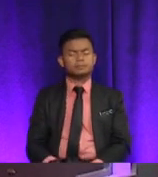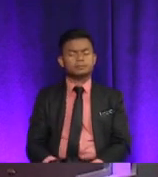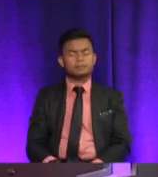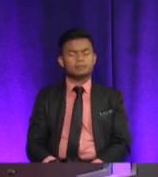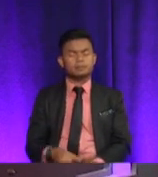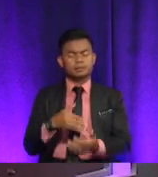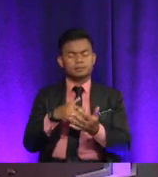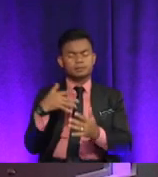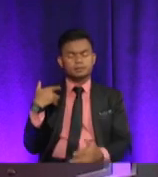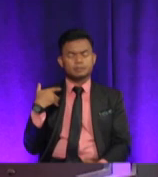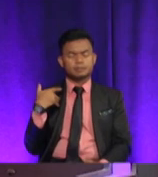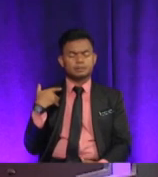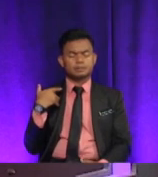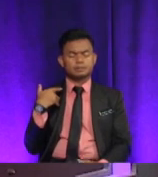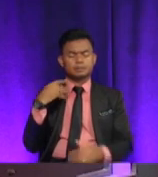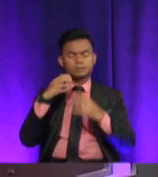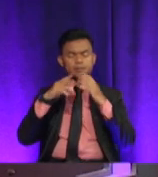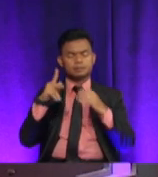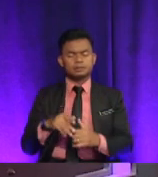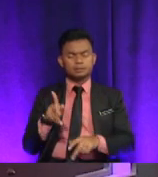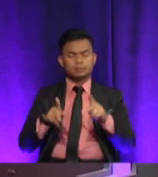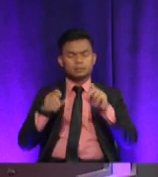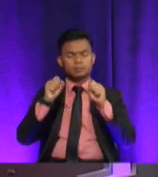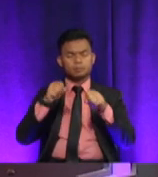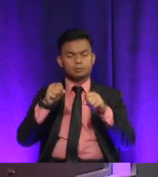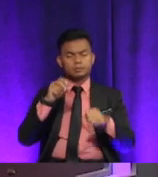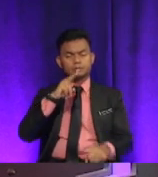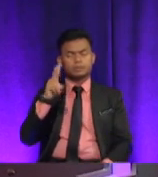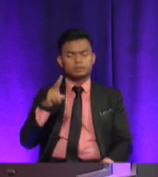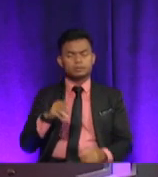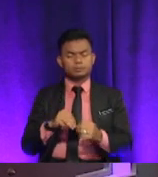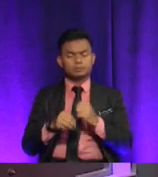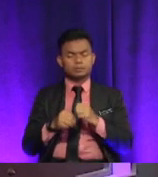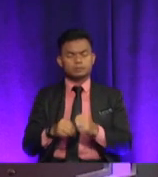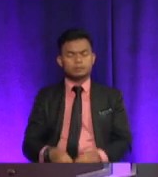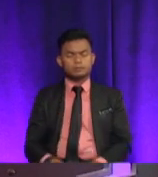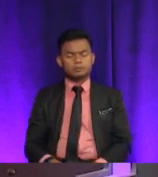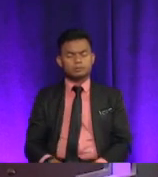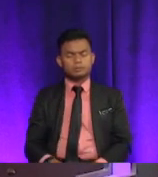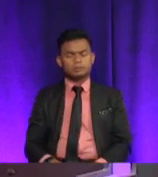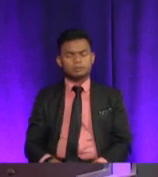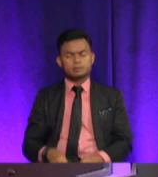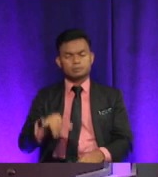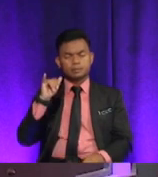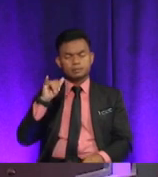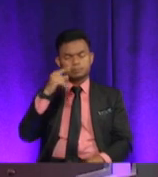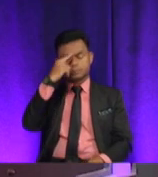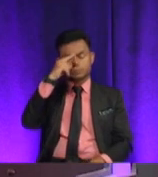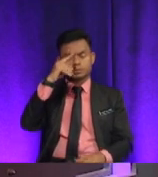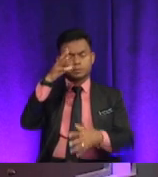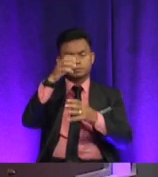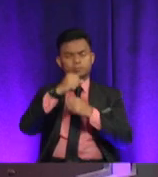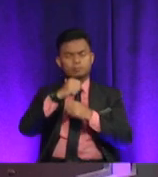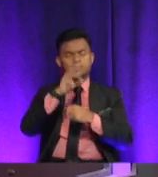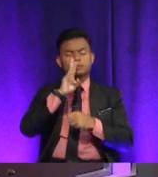menceritakan dia terlalu dahaga dan Kalau boleh dia meminta supaya ketiga-tiga menterinya pergi mencarikan air Oke mencari